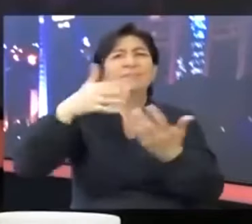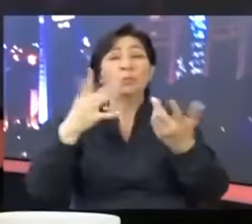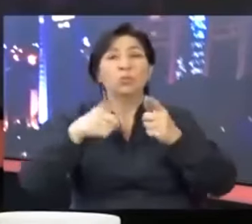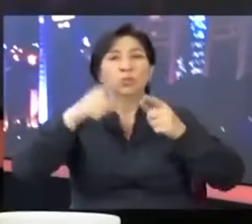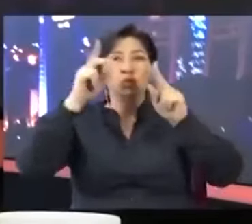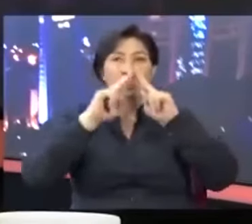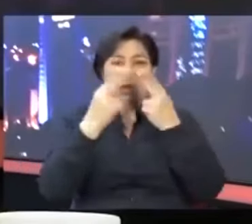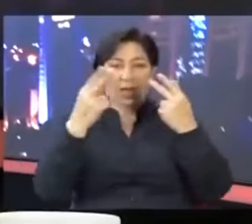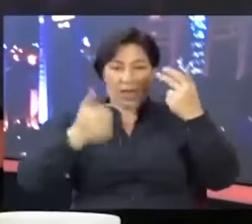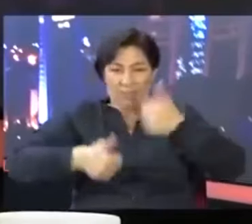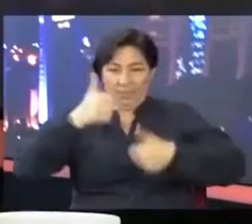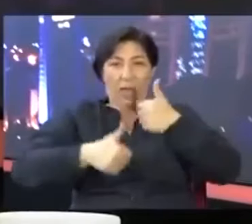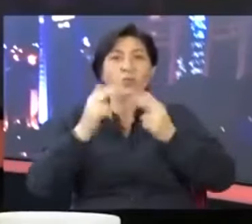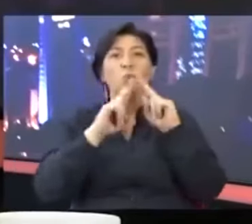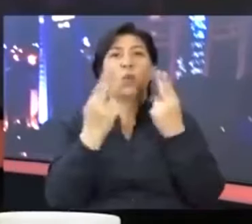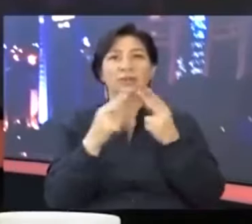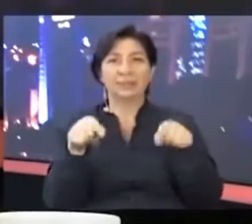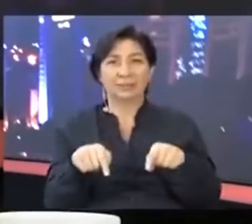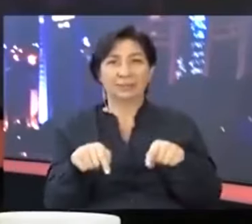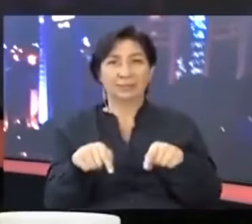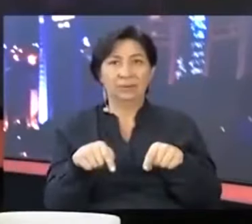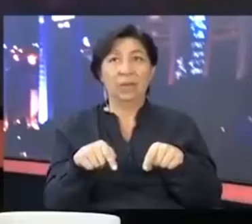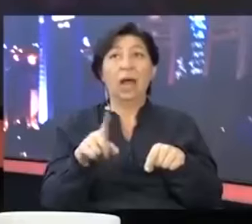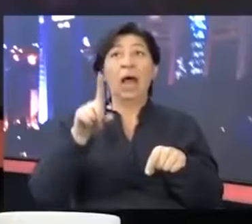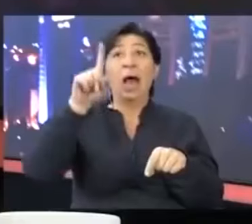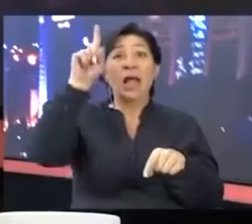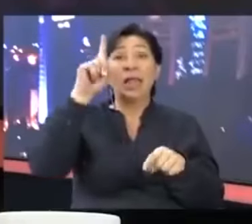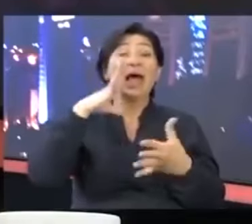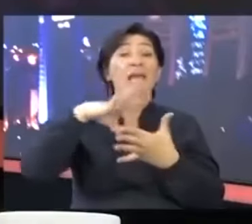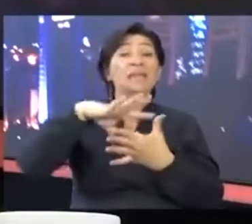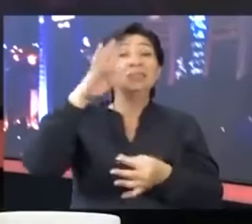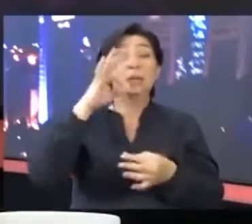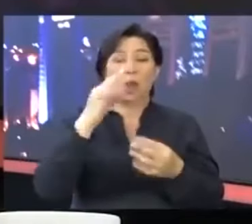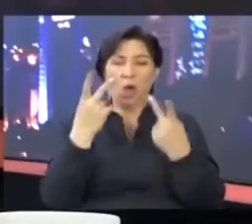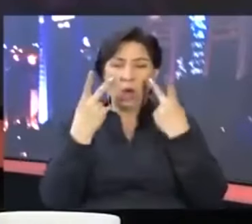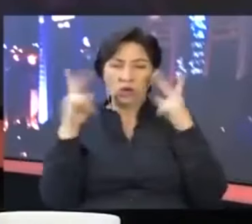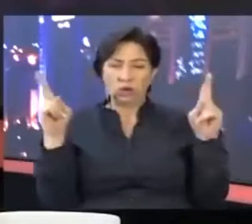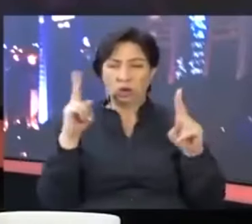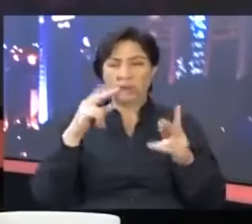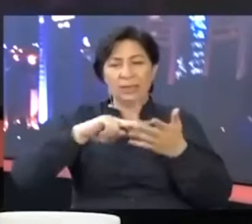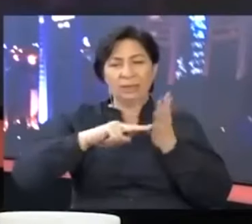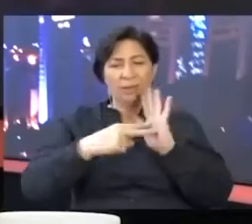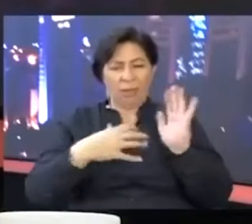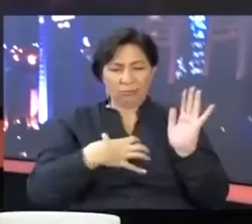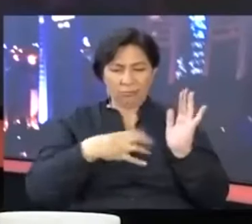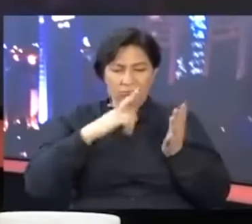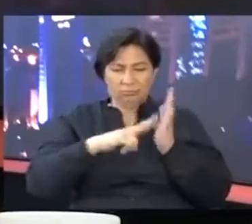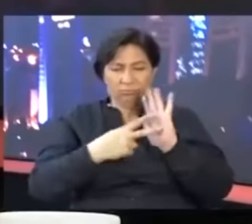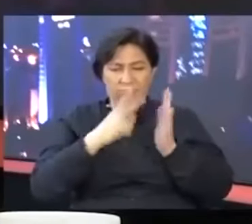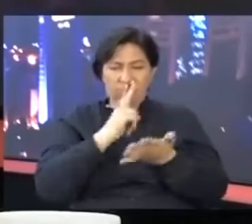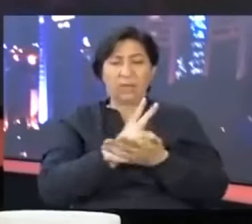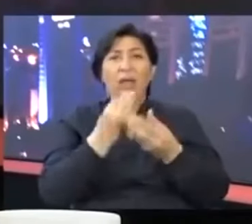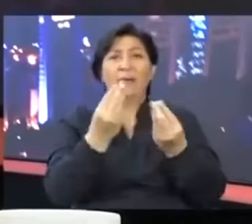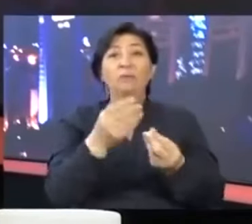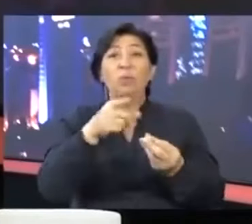imtihan dünyasındayız Allah insanlara özgür irade vermiş Özgür iradenin olması da çok